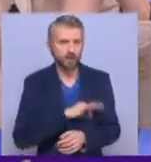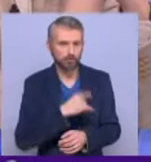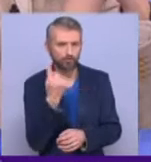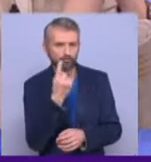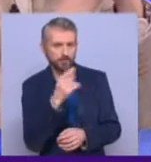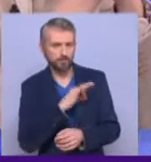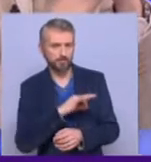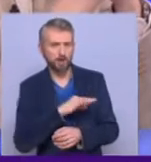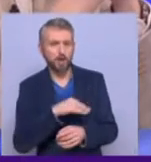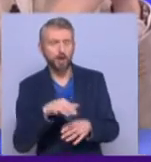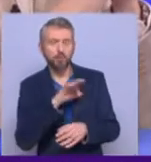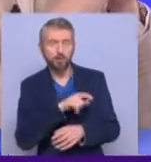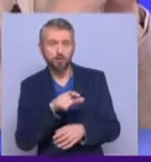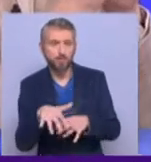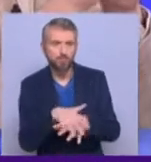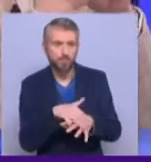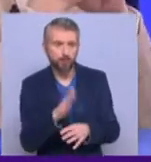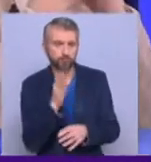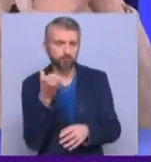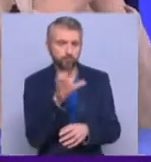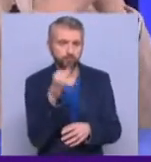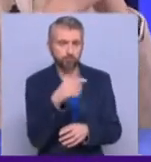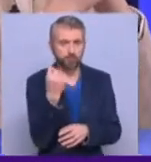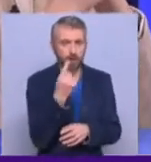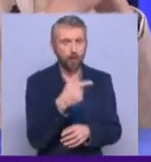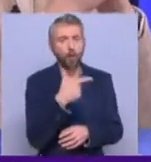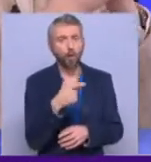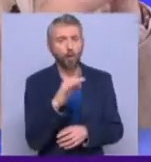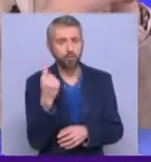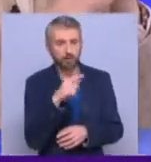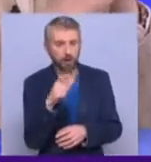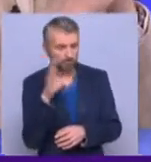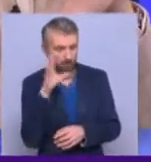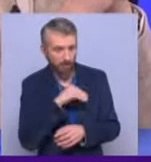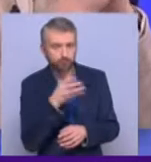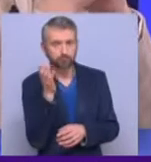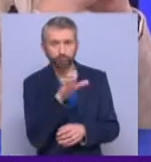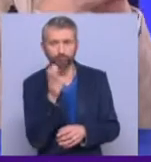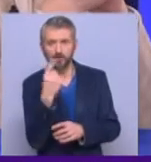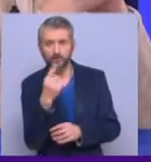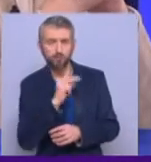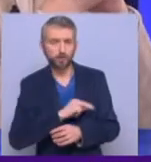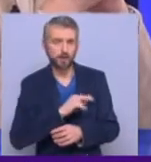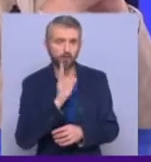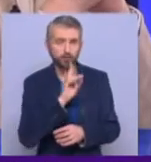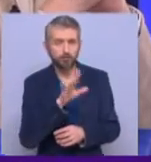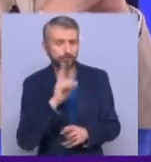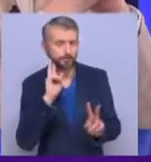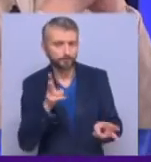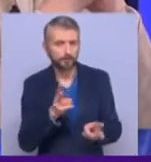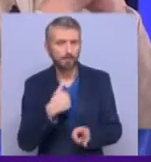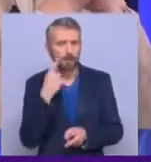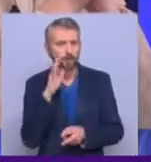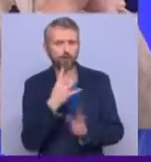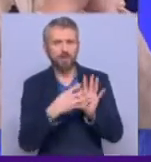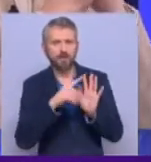споживачі масово захотіли би бути на лічильниках. Питання, чи облгази зможуть так швидко встановлювати лічильники і чи це буде працювати. Ну, я, до речі, не думаю, що норма